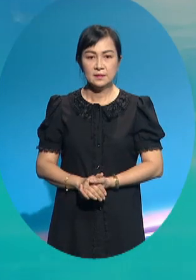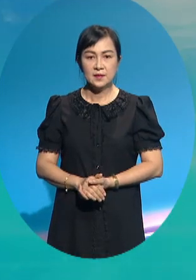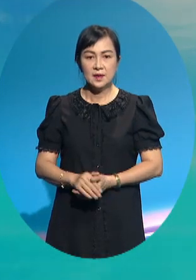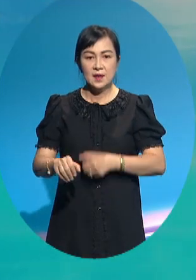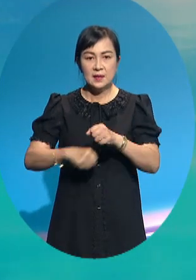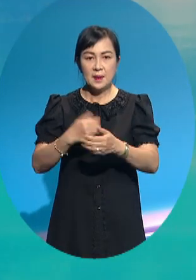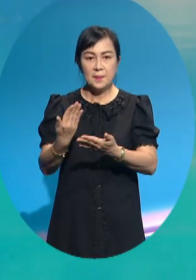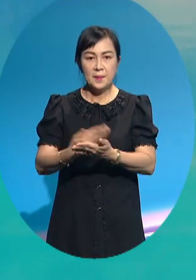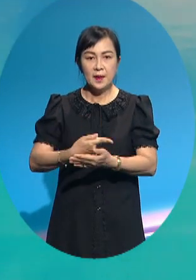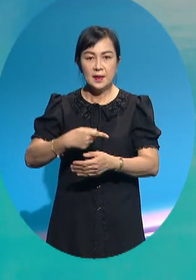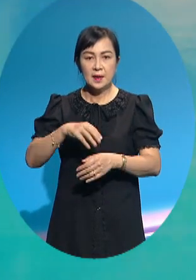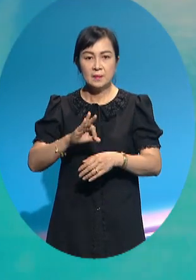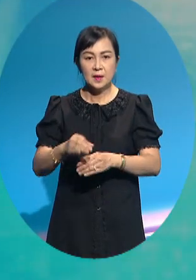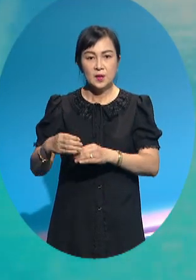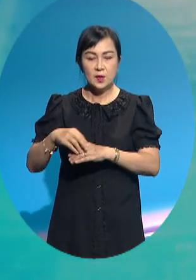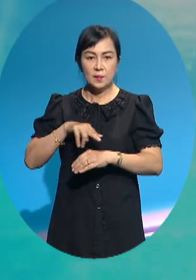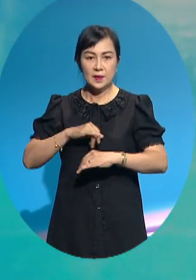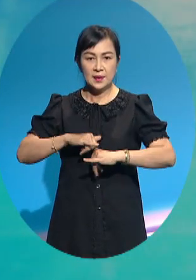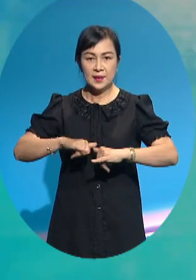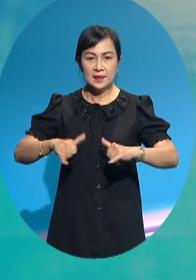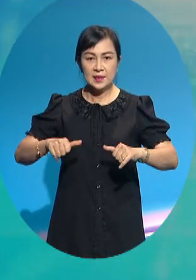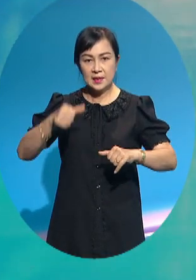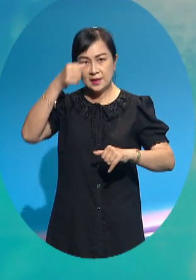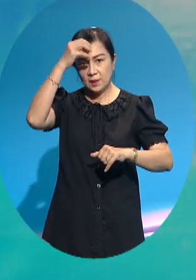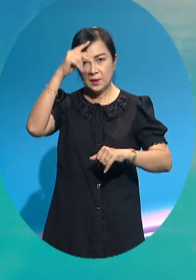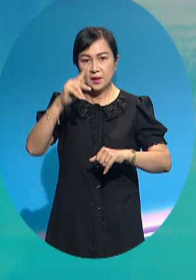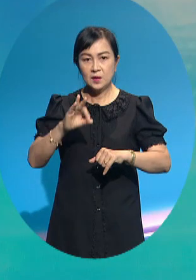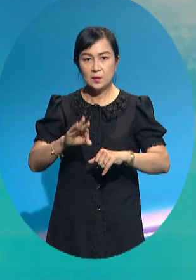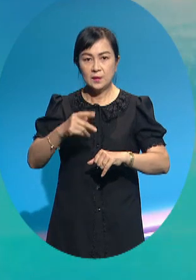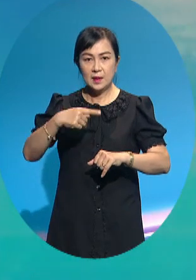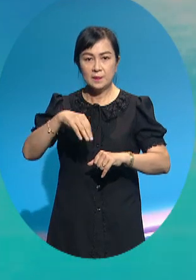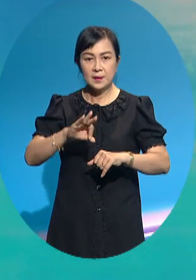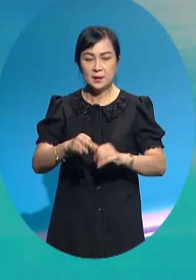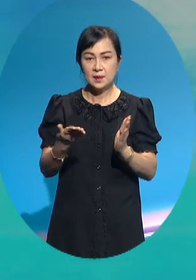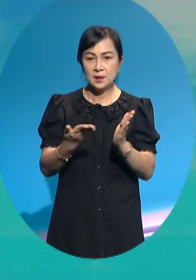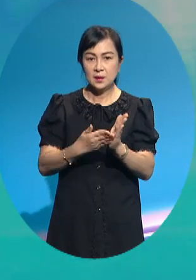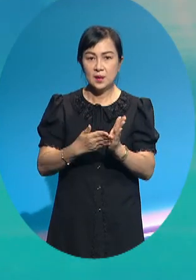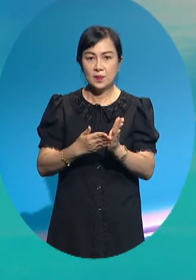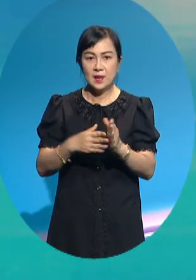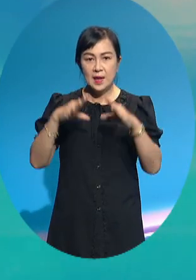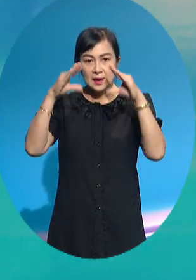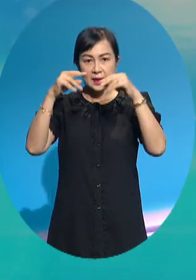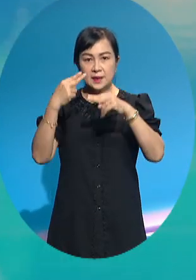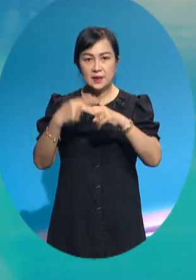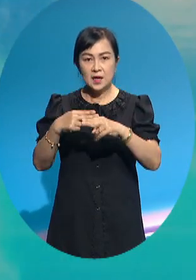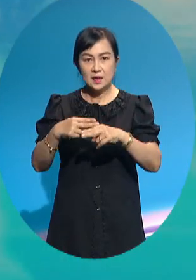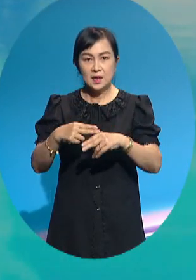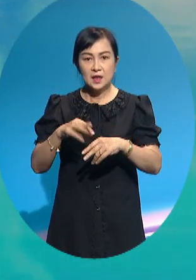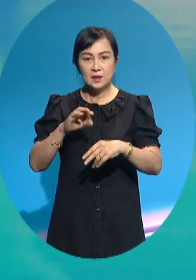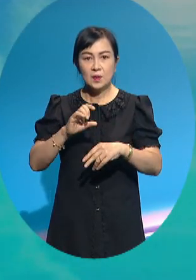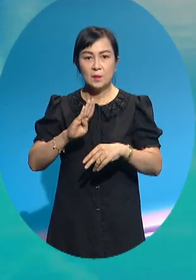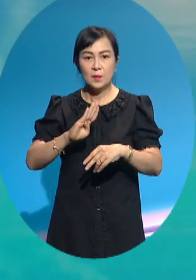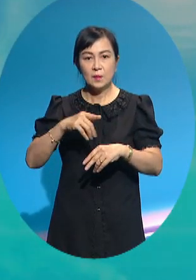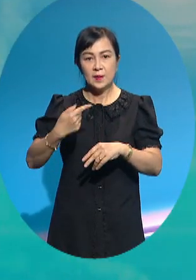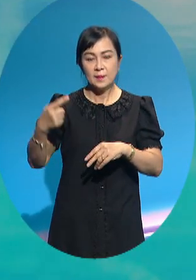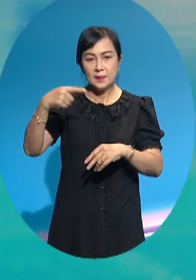Nhân dịp năm mới Xuân Giáp Thìn, nhóm các nghệ sĩ trẻ trường Đại học Kiến trúc và Đại học FPT đã giới thiệu bộ sưu tập tranh mang tên Thấu Lòng Bọc Giáp